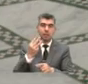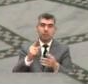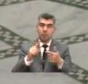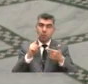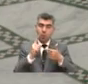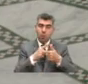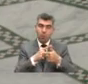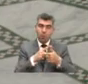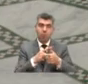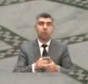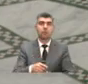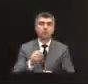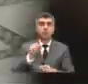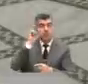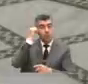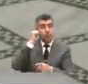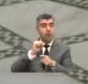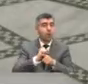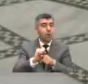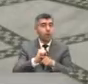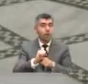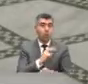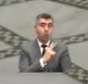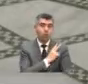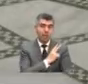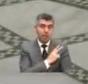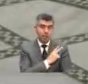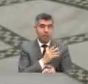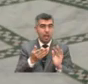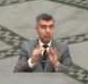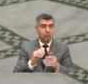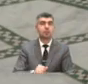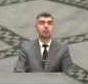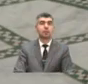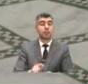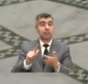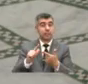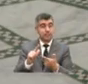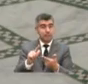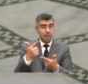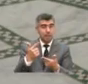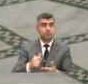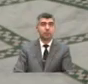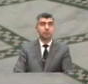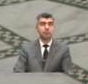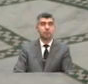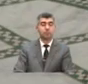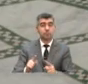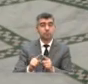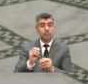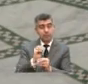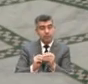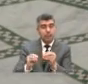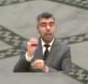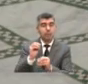هو تعزيز تكوين الأساتذة ورفع القدرات ديال الأساتذة في التعليم الرقمي. ثانيا هو رفع وتيرة